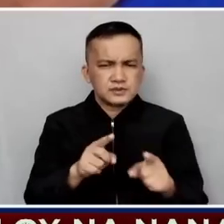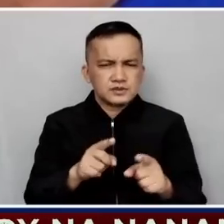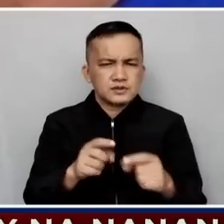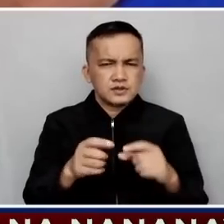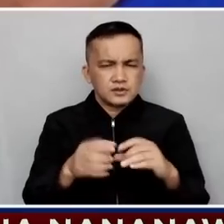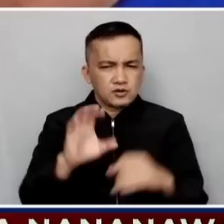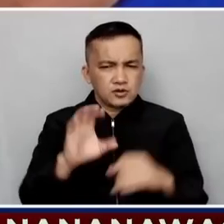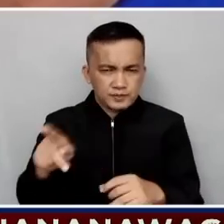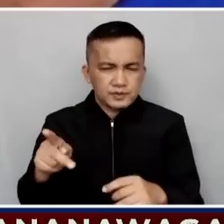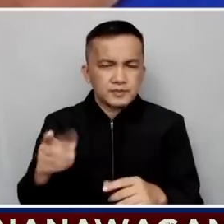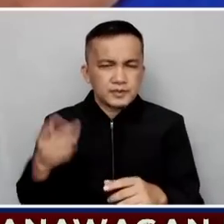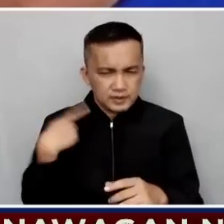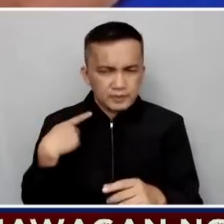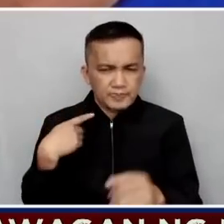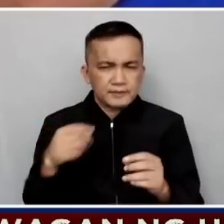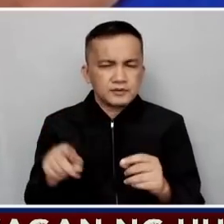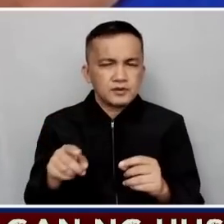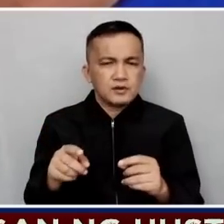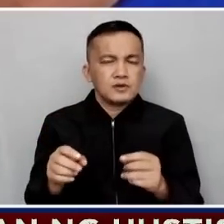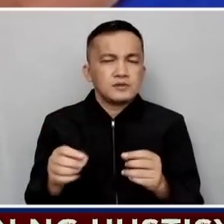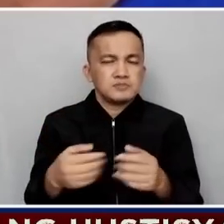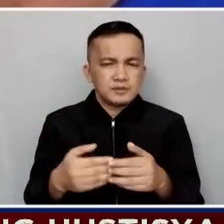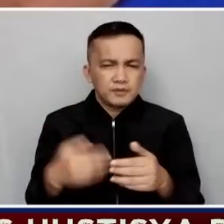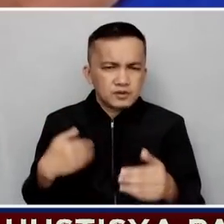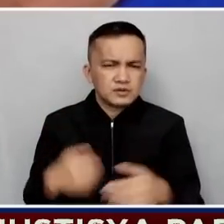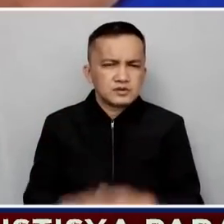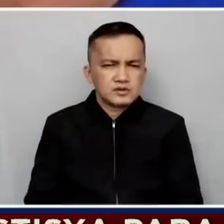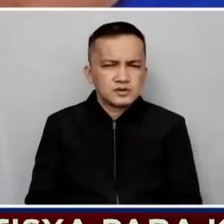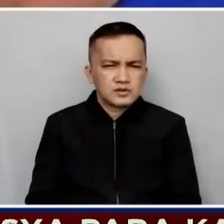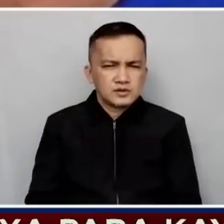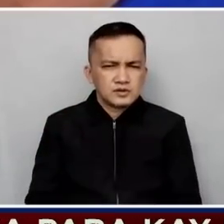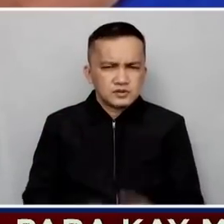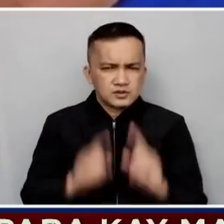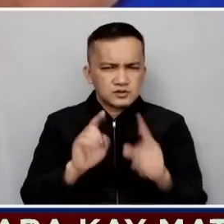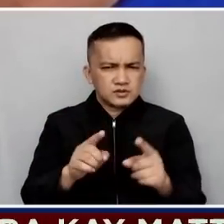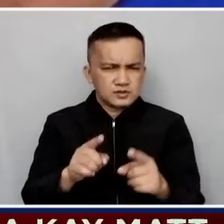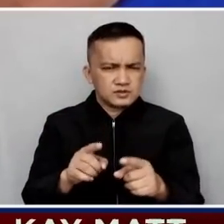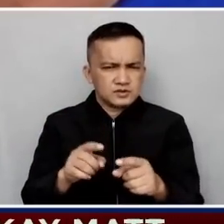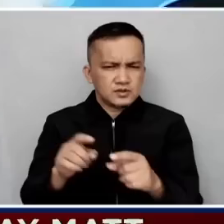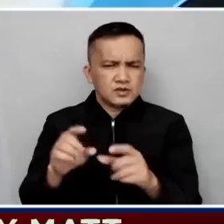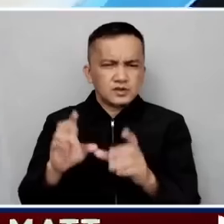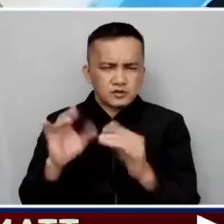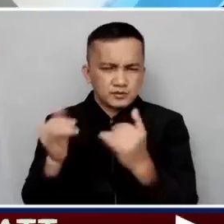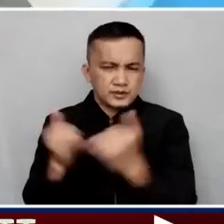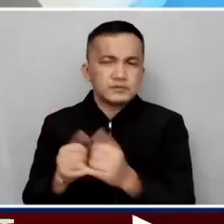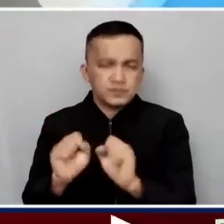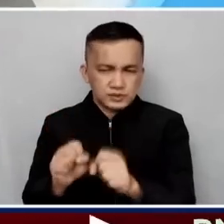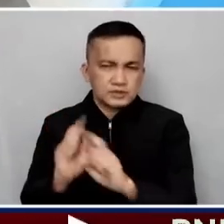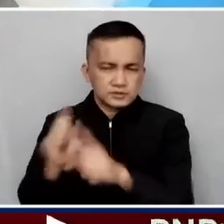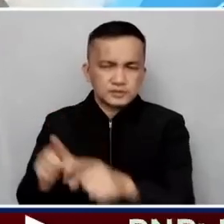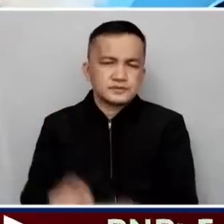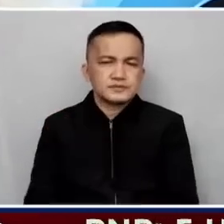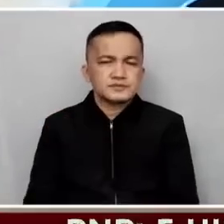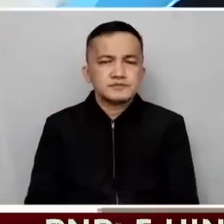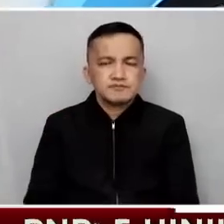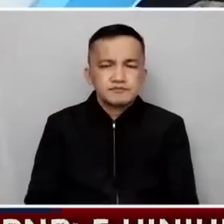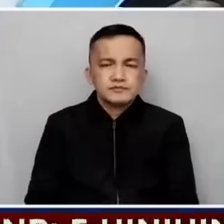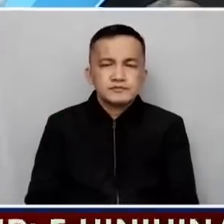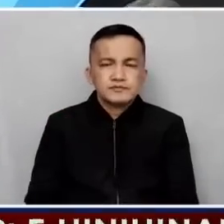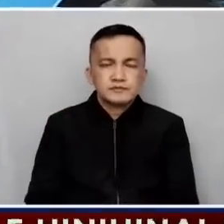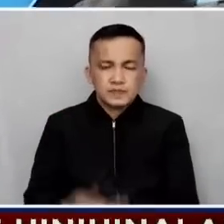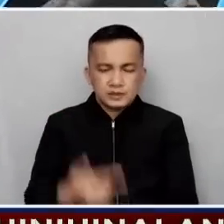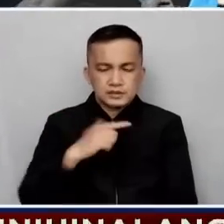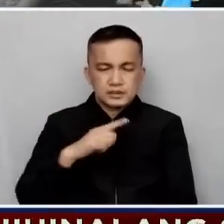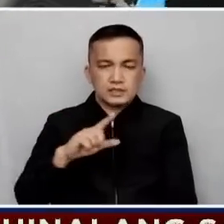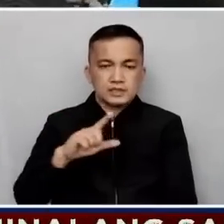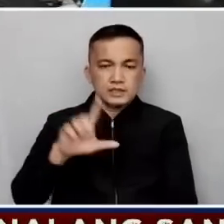cooperative, you can go to OPC for vacation or go to LTFRB for corporation ka. Naghahanda na ang mga lokal na pamahalaan sa